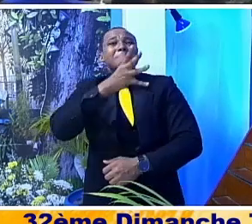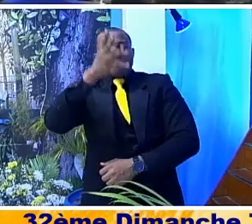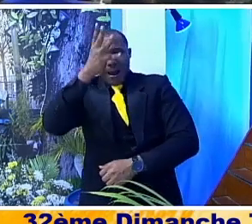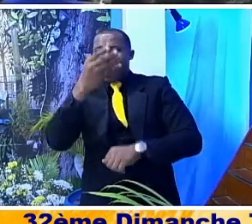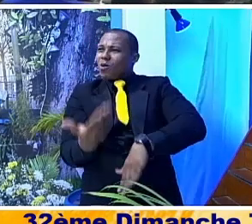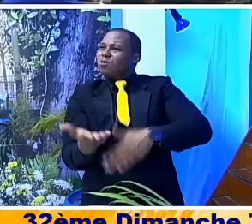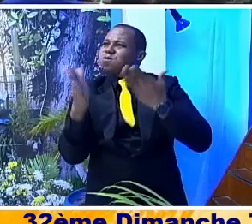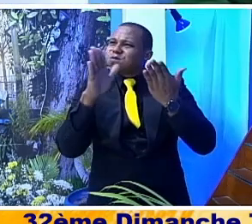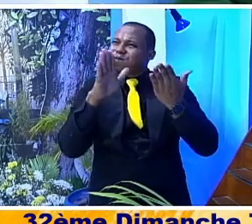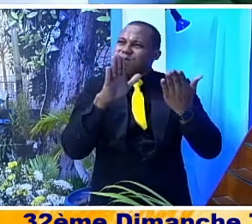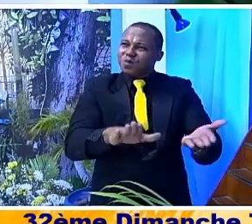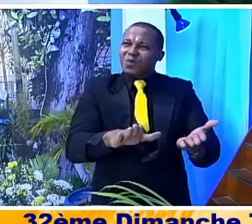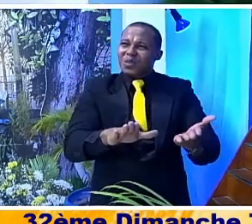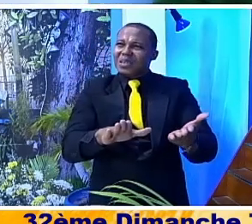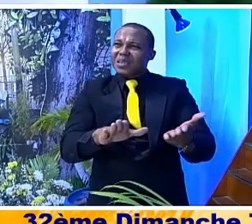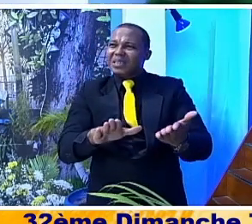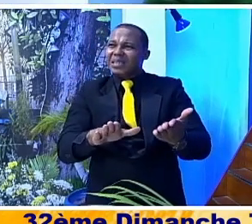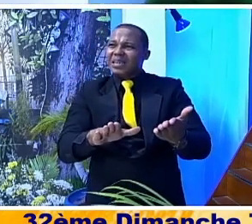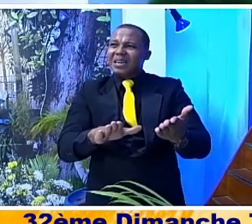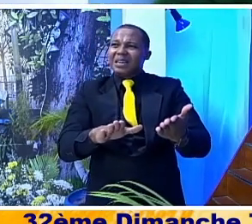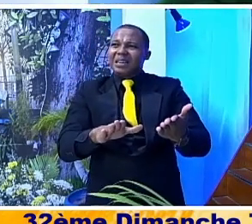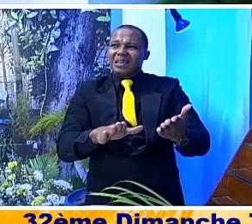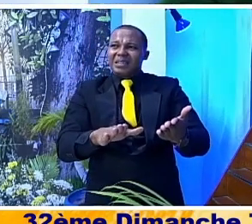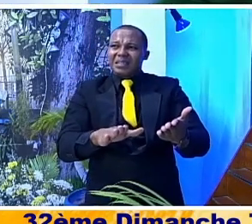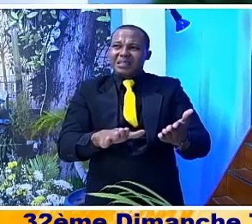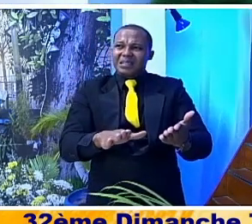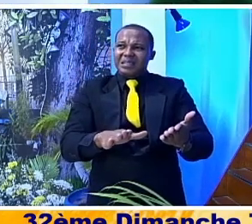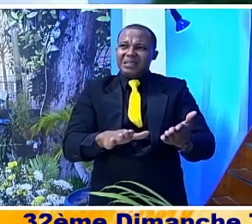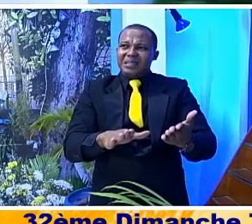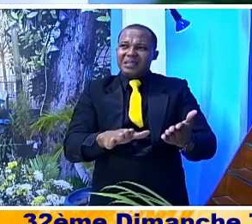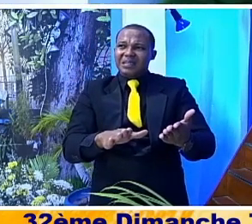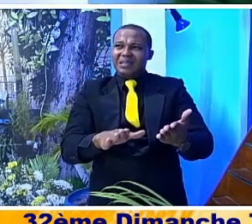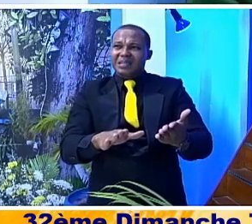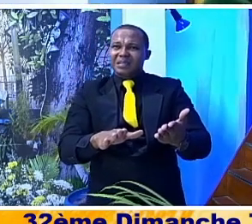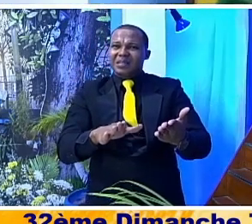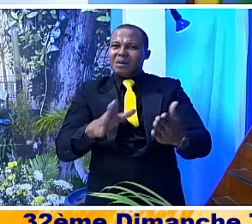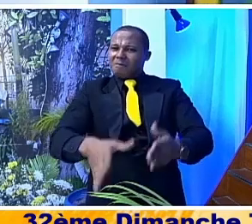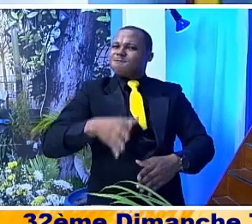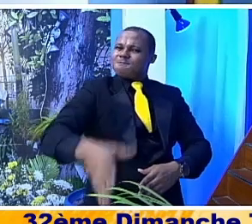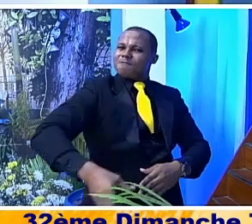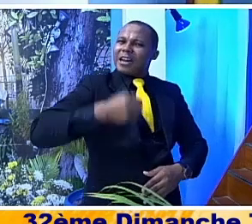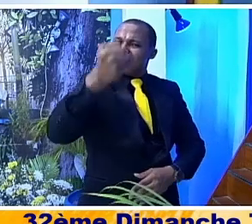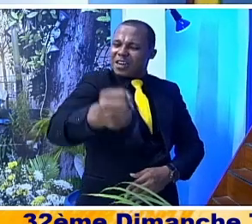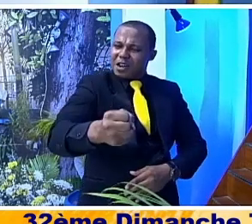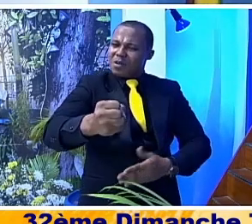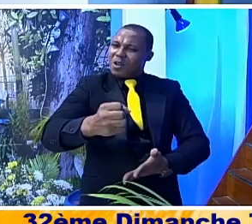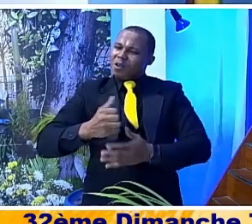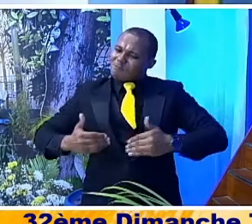mamie, kounya m'a dit mes amis si on moun mouri, m'pa vle deuxième mouri. Bon bay mamie la main pour nous avancer ensemble.